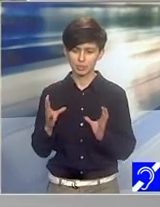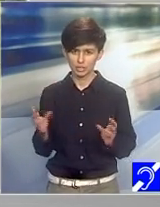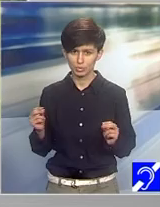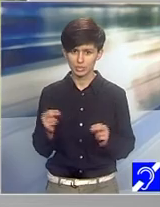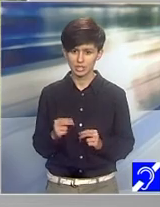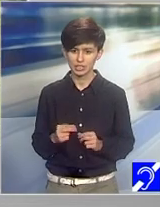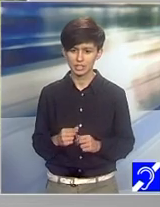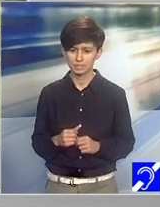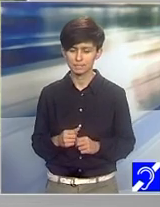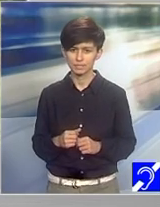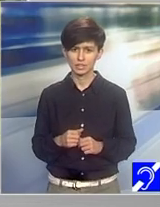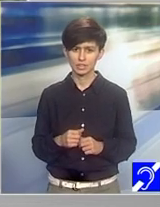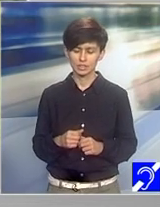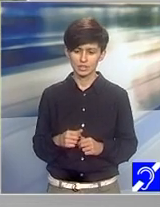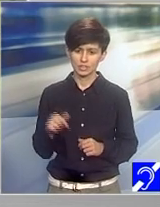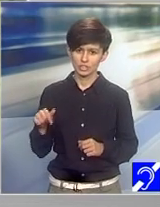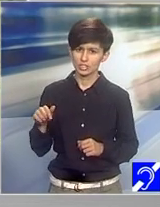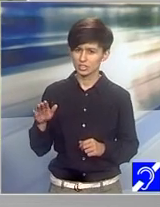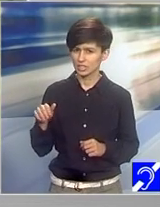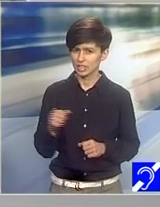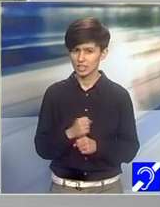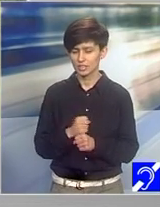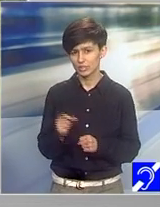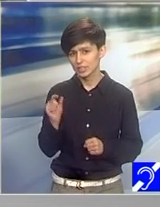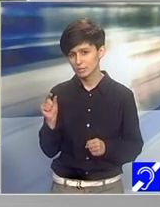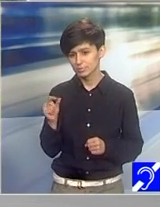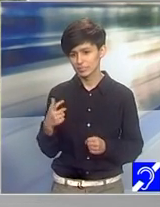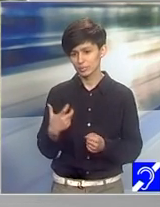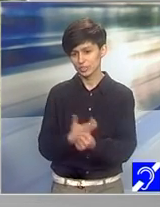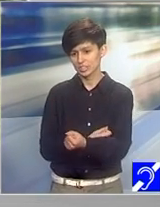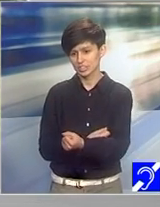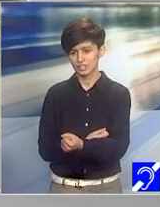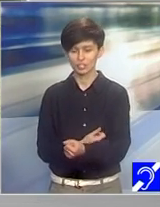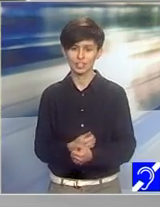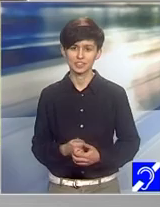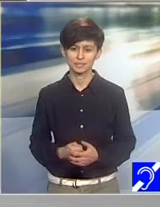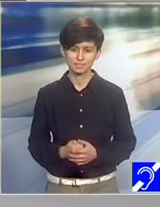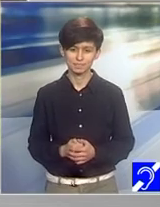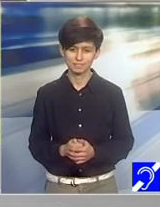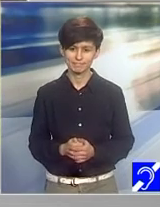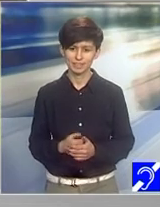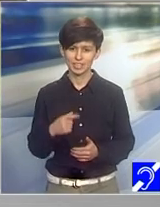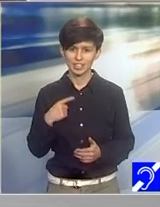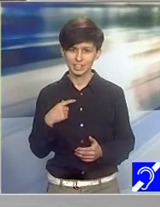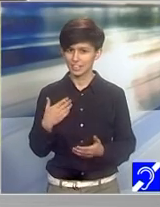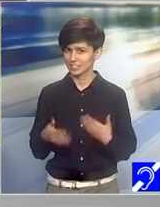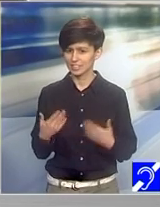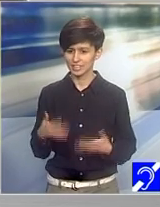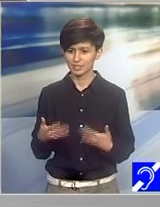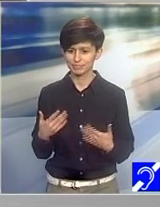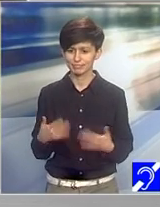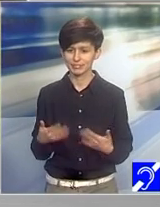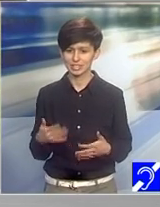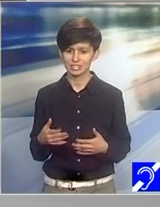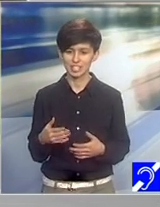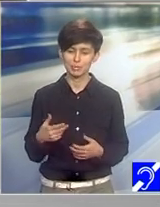Cannabis sativa, care conține foarte puțin drog. Nu intrăm acolo. Slabă ca drog. Nu intrăm în amănunte. O avem pe